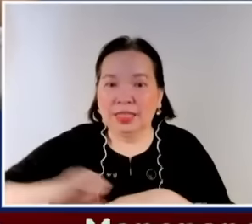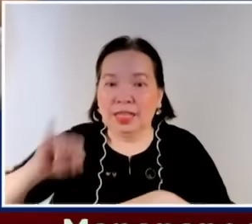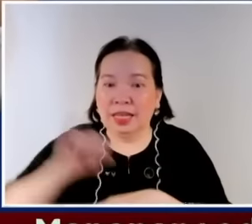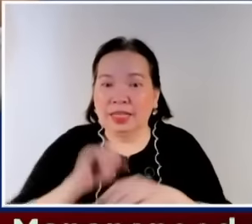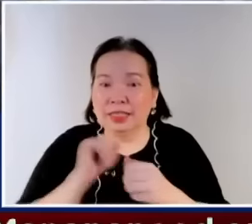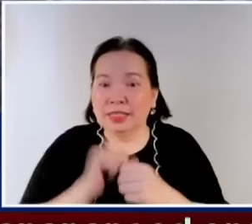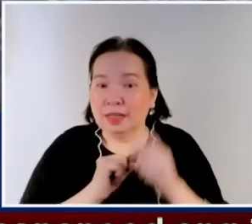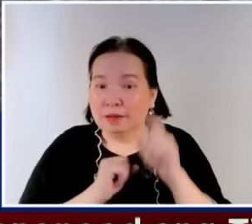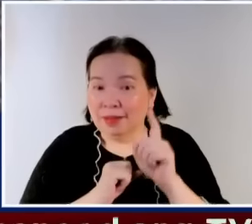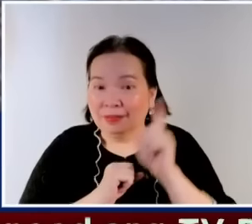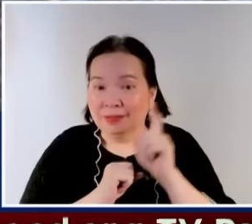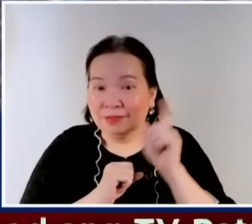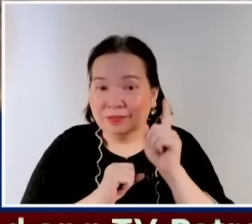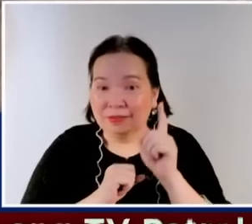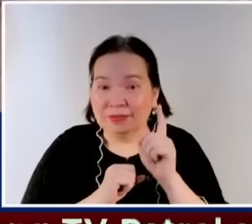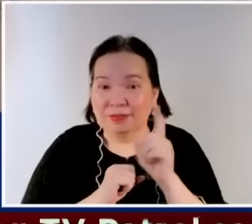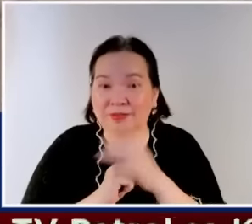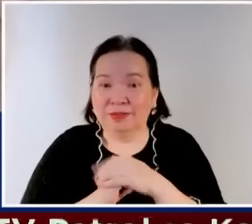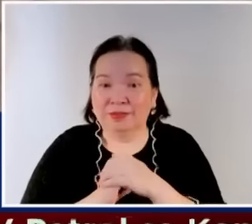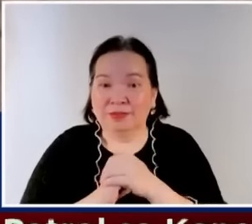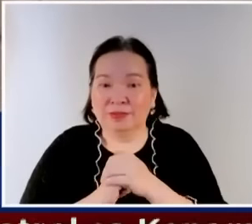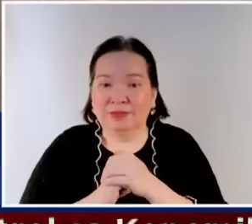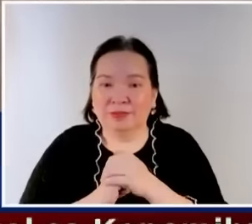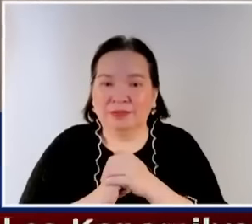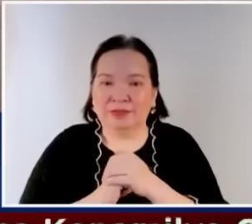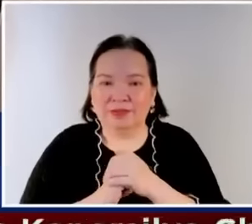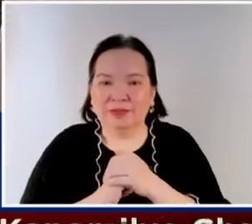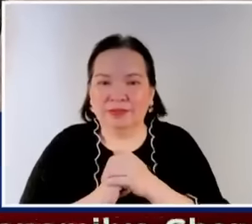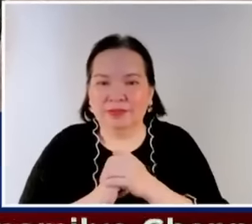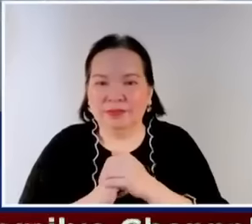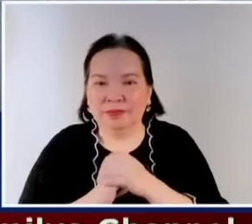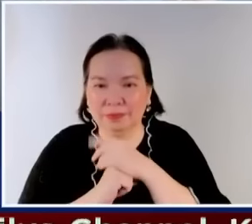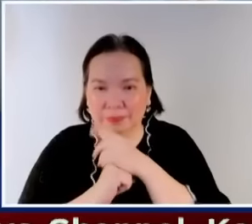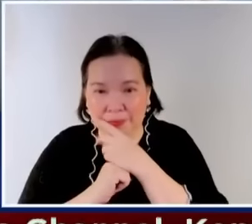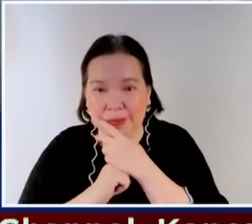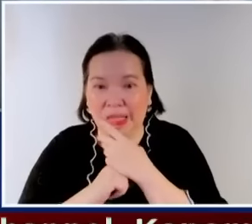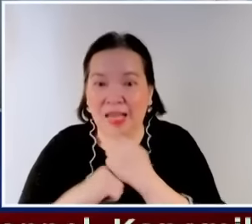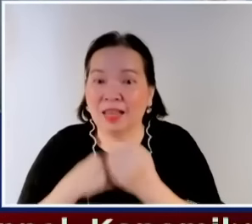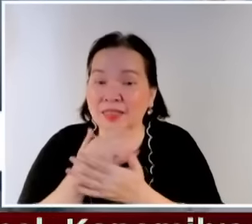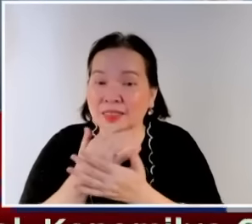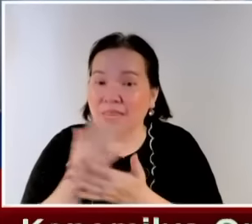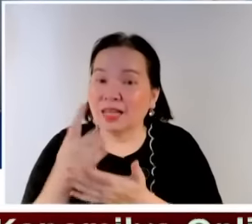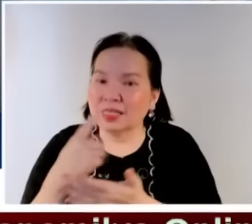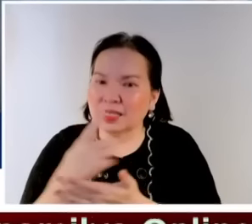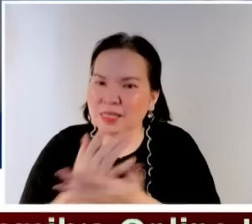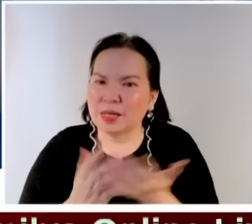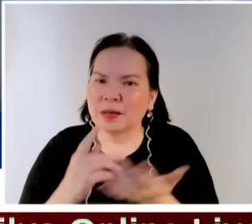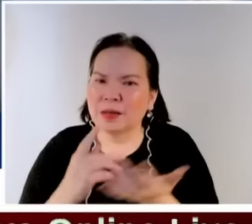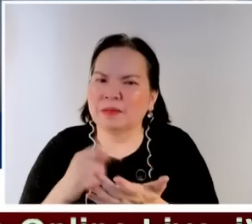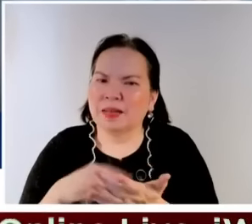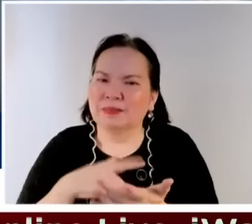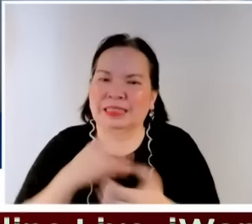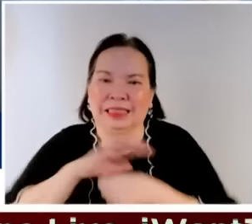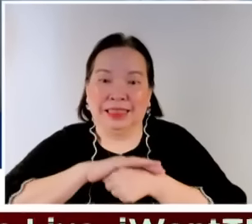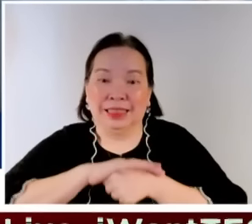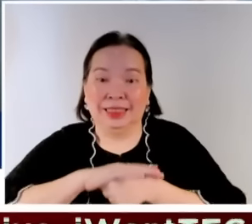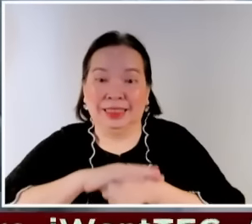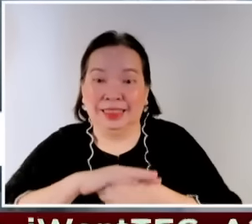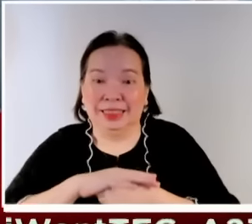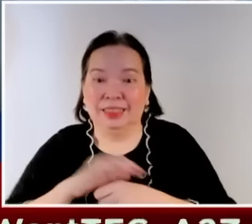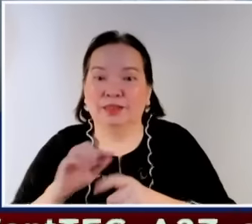Shania Gomez, Jordan Andrews at Angela Kent. May part doon na nakaka-pressure pero at the same time, mas